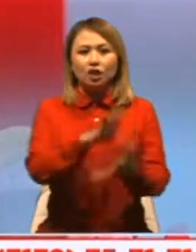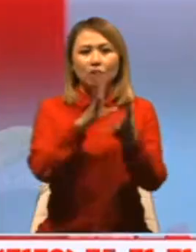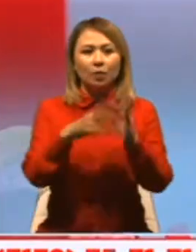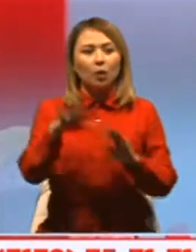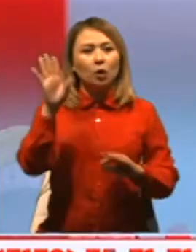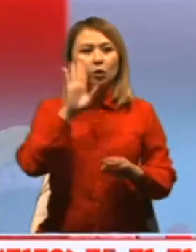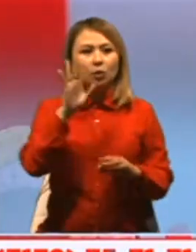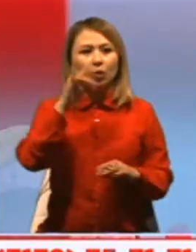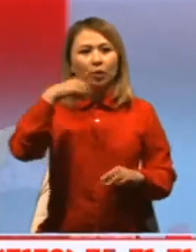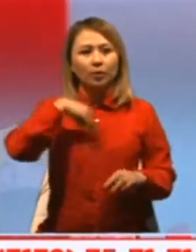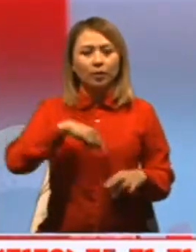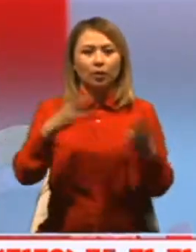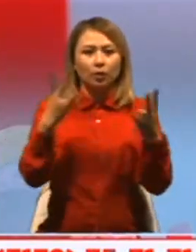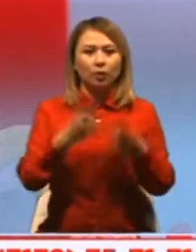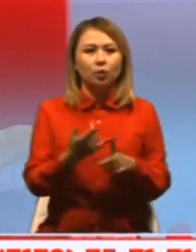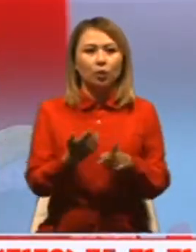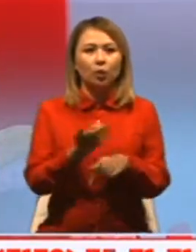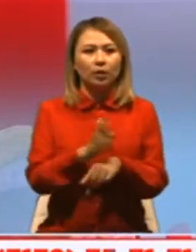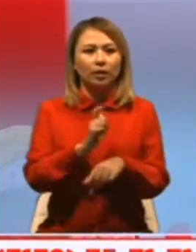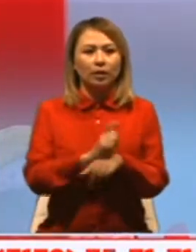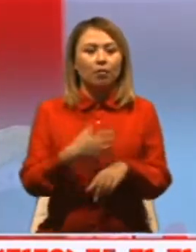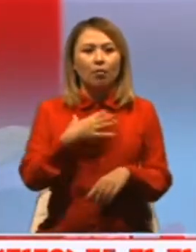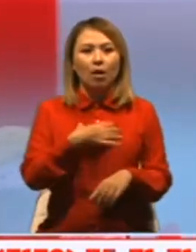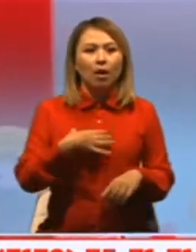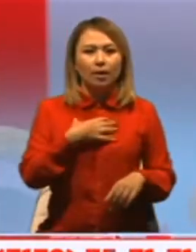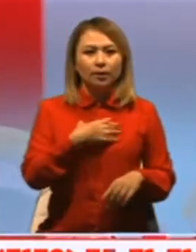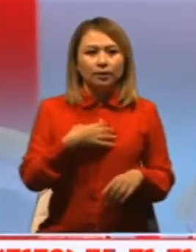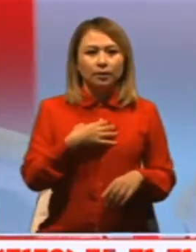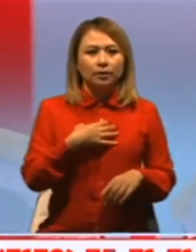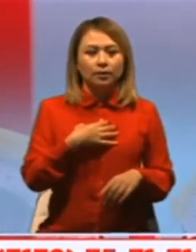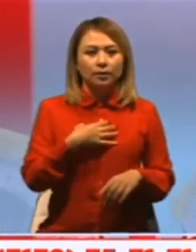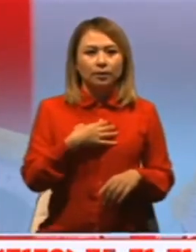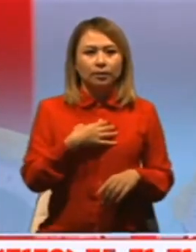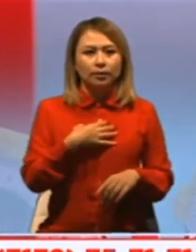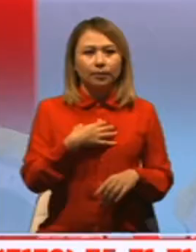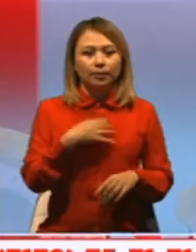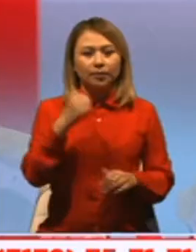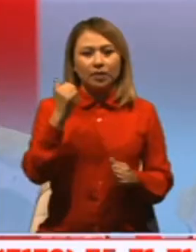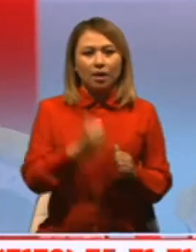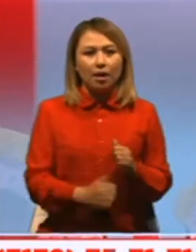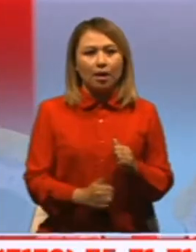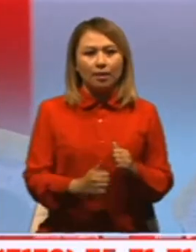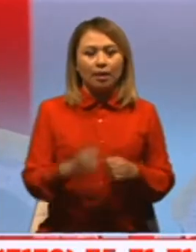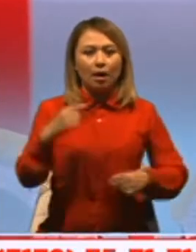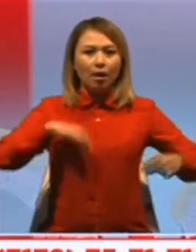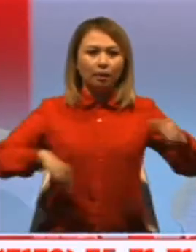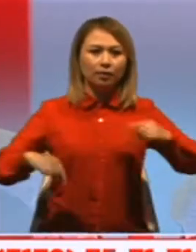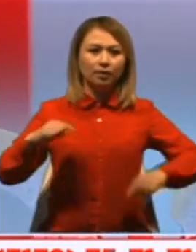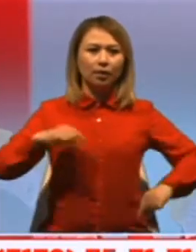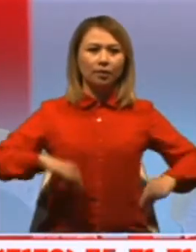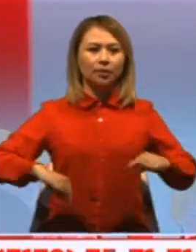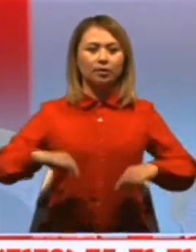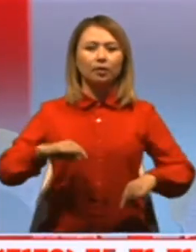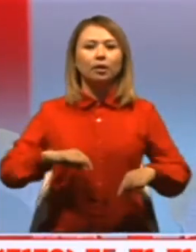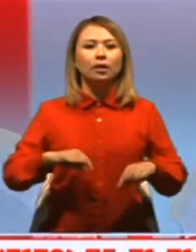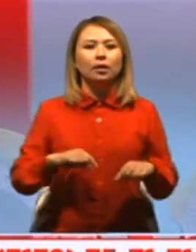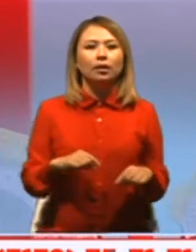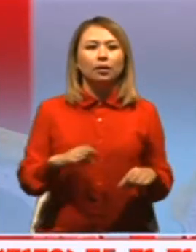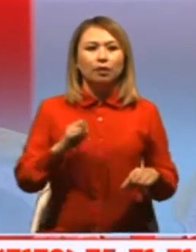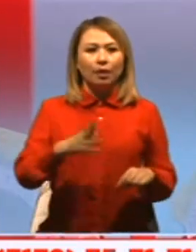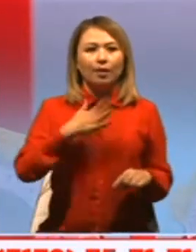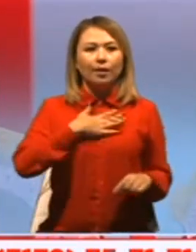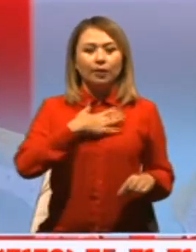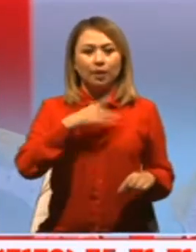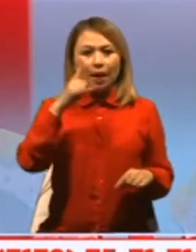біздің ағзамызға қажетті, өте қажетті маңызды элемент болып табылады. Яғни біздің әр ағзамызға от деген жеткізу қызметін атқарады, және